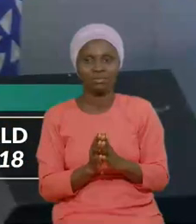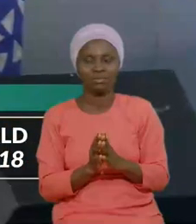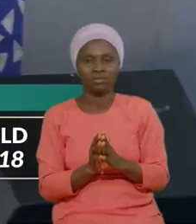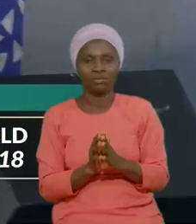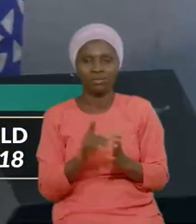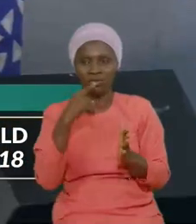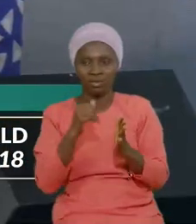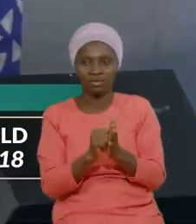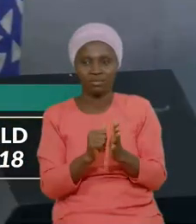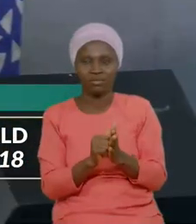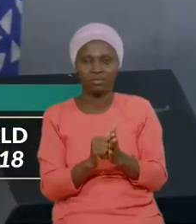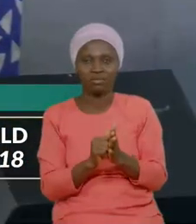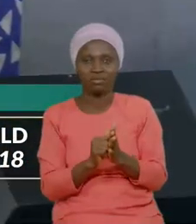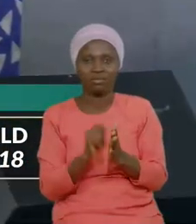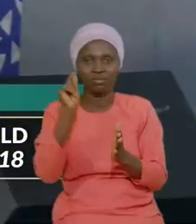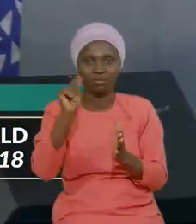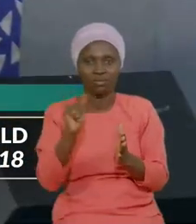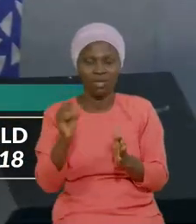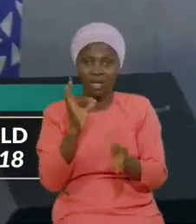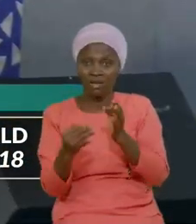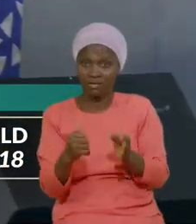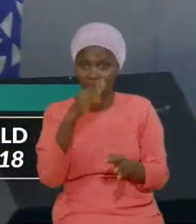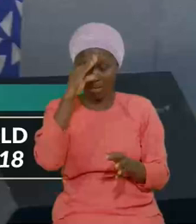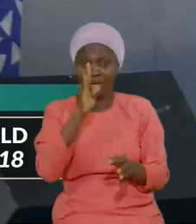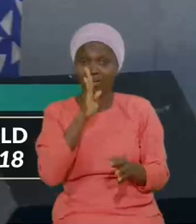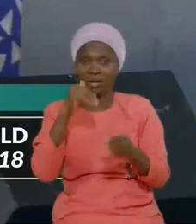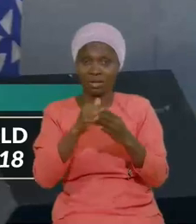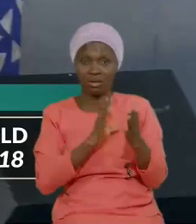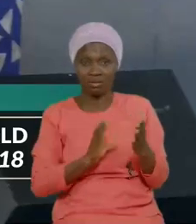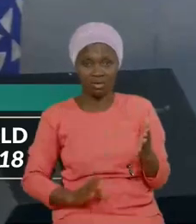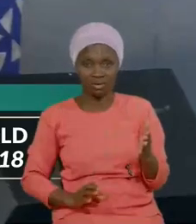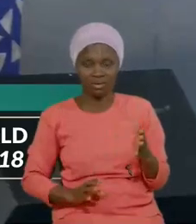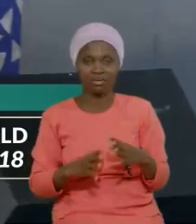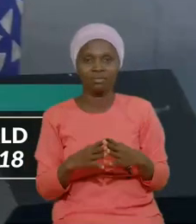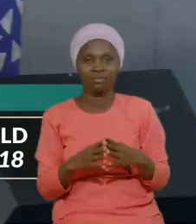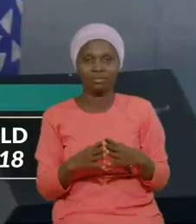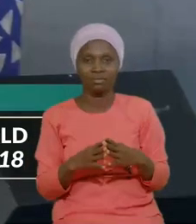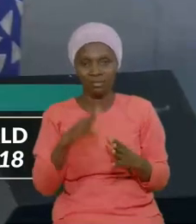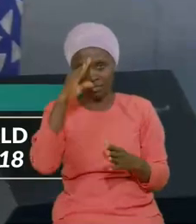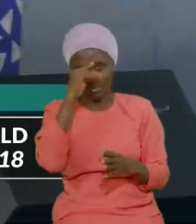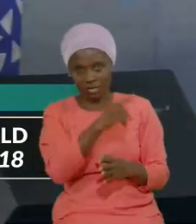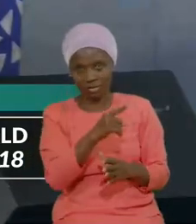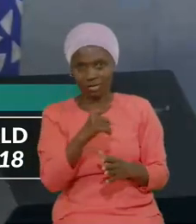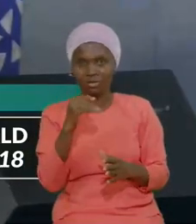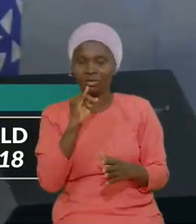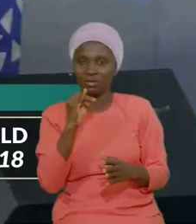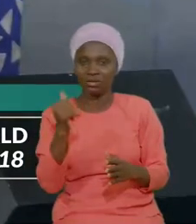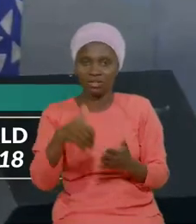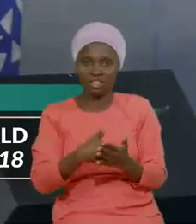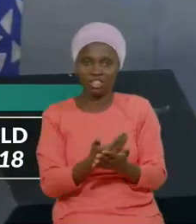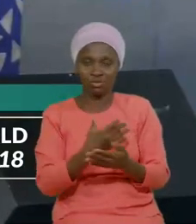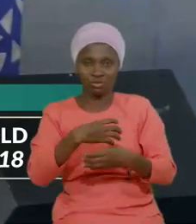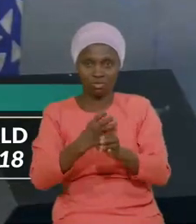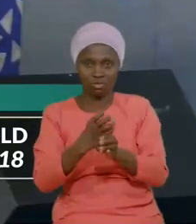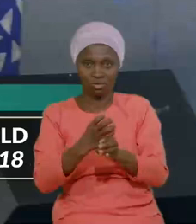2 Corinthiens chapitre 5, le verset 17. Be in Christ is a new creature.